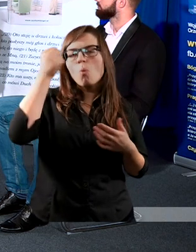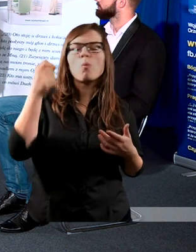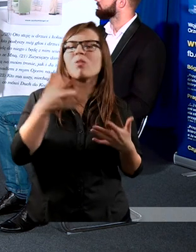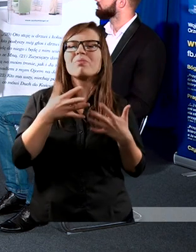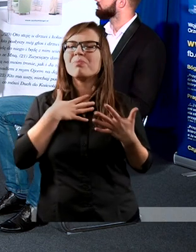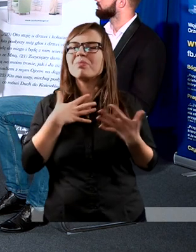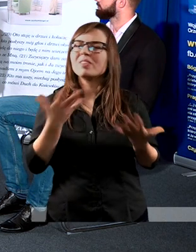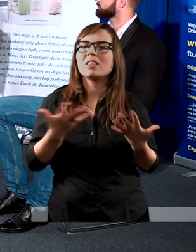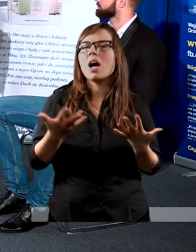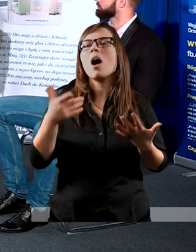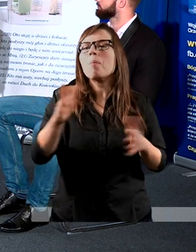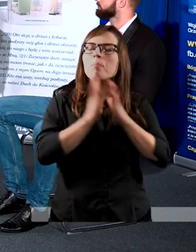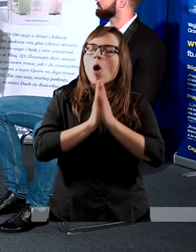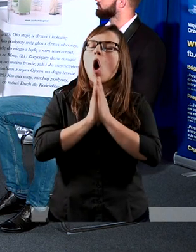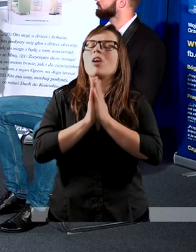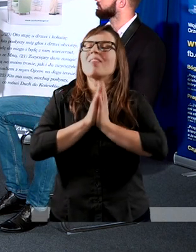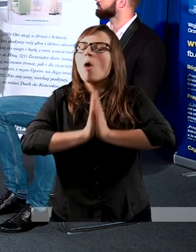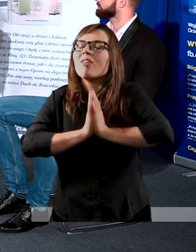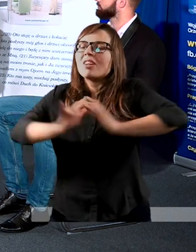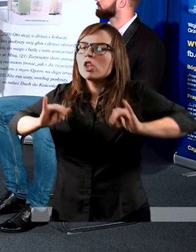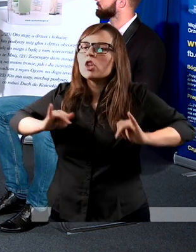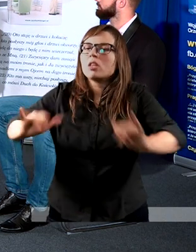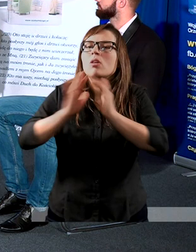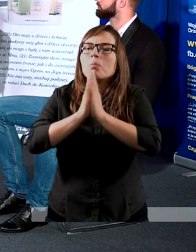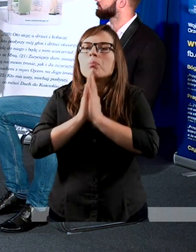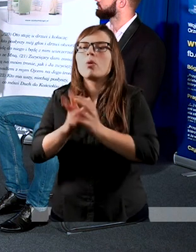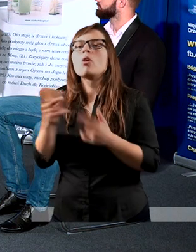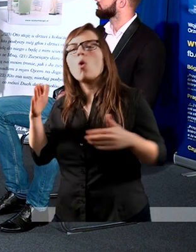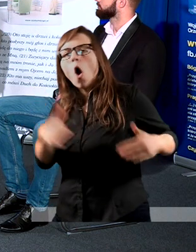zabieg, a ja usilną modlitwą i okładami